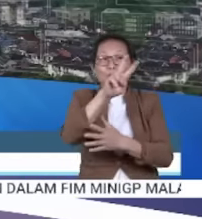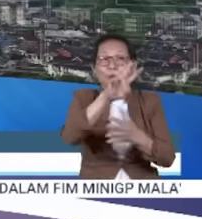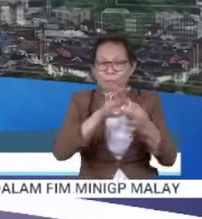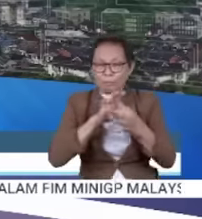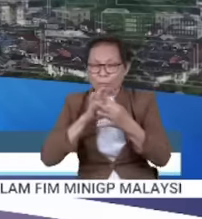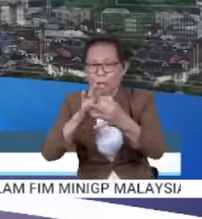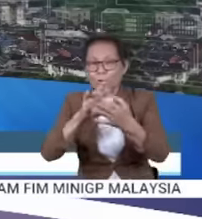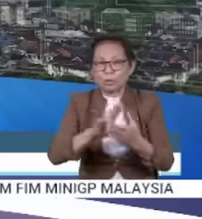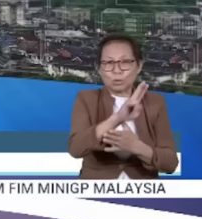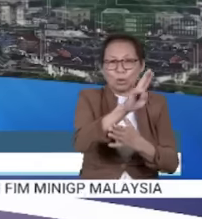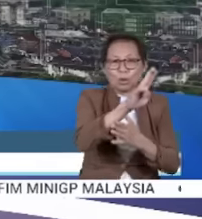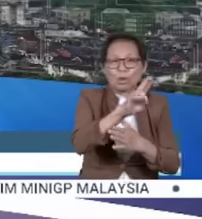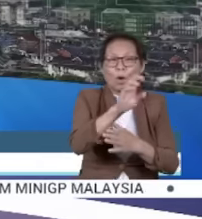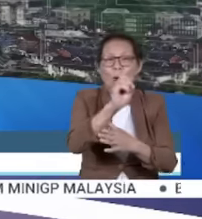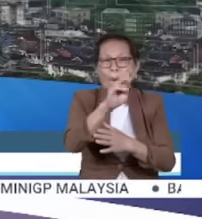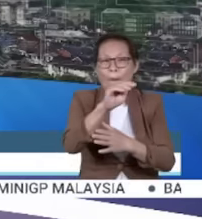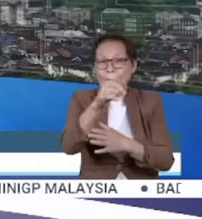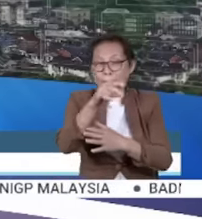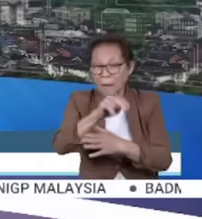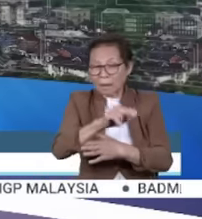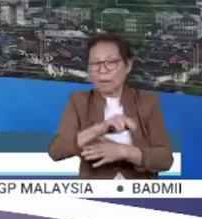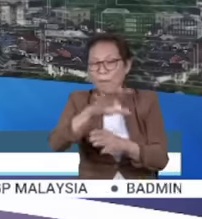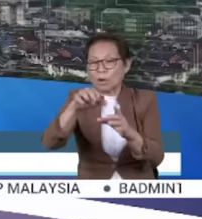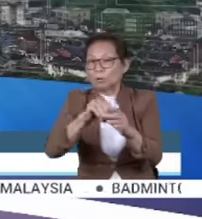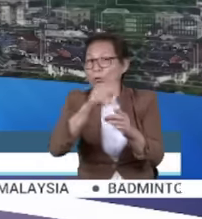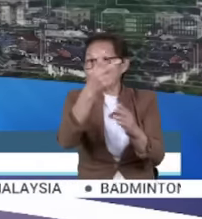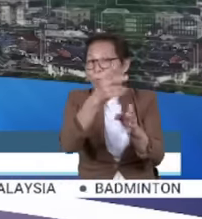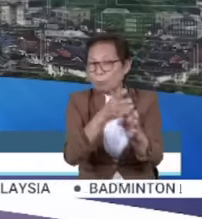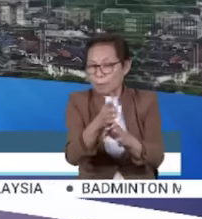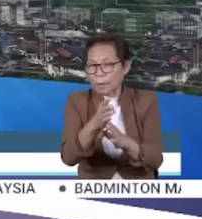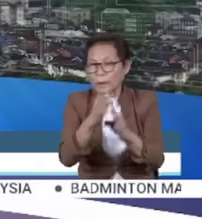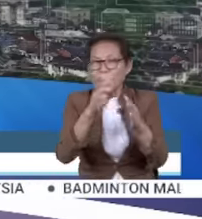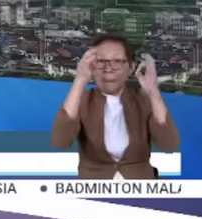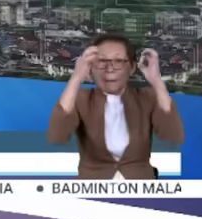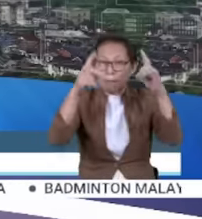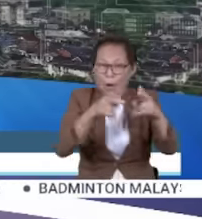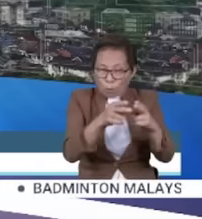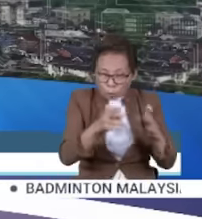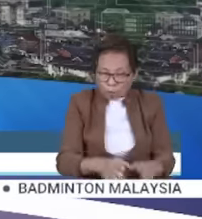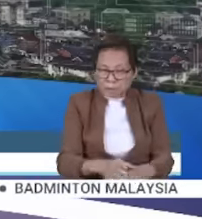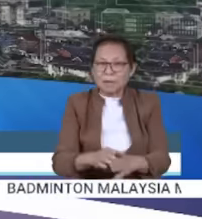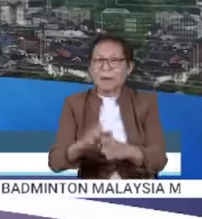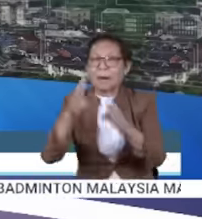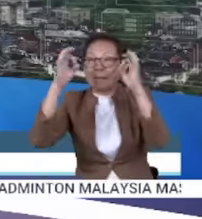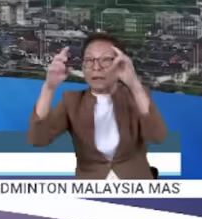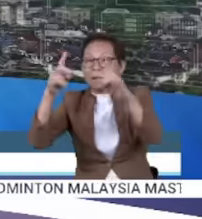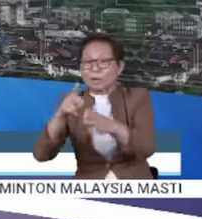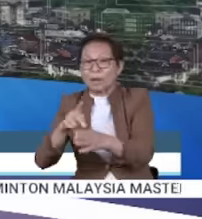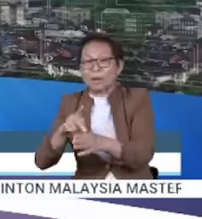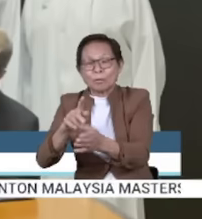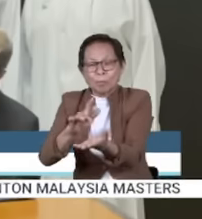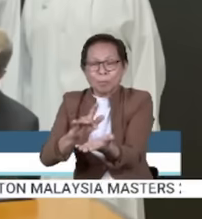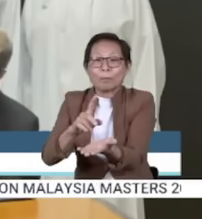antara university di oman merangkum MID 2 bidang yaitu pendidikan ke usawanan dan perubahan